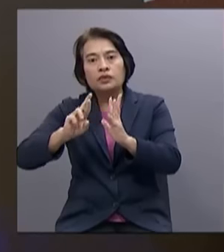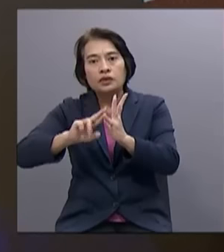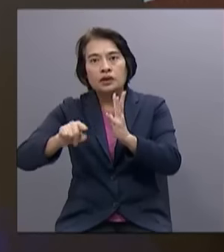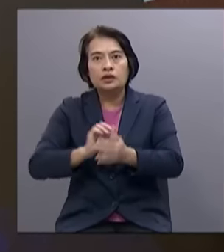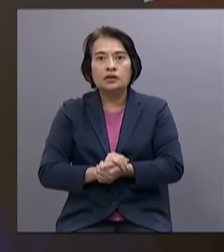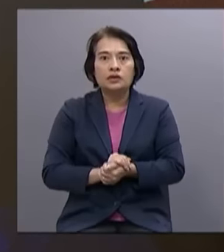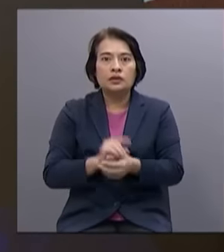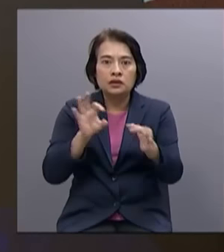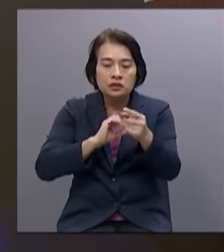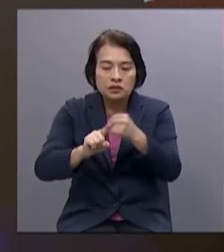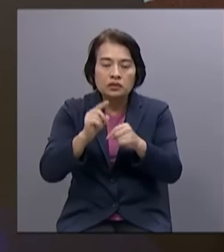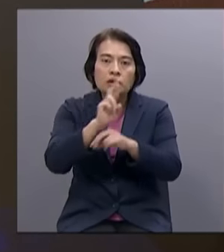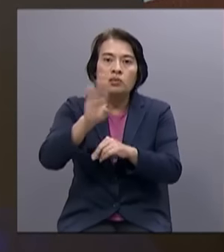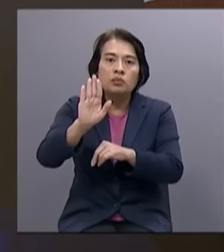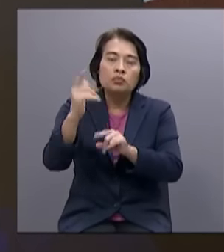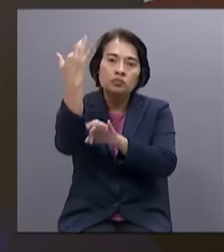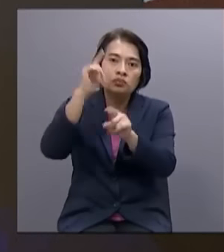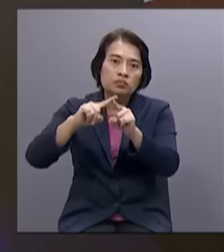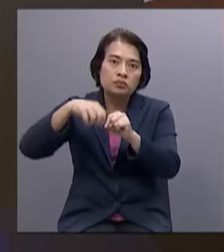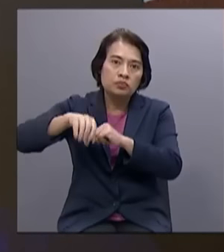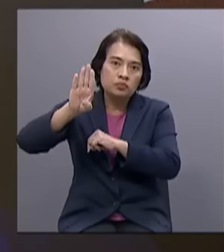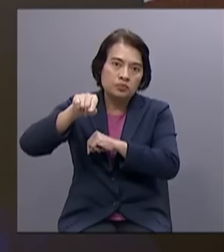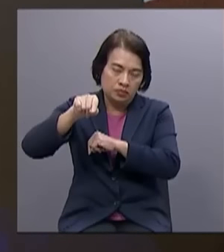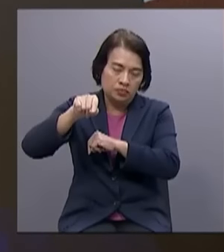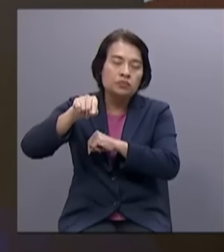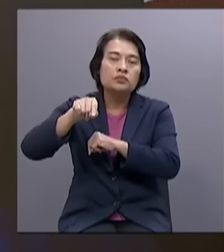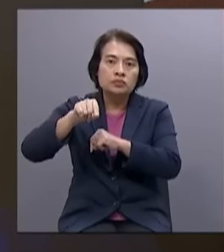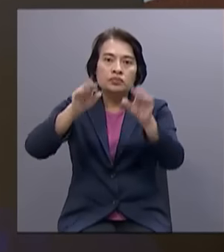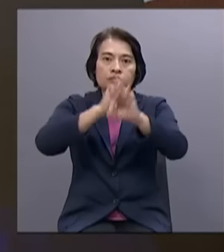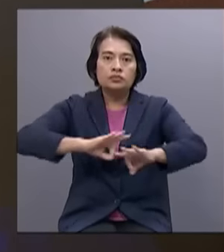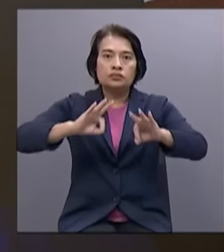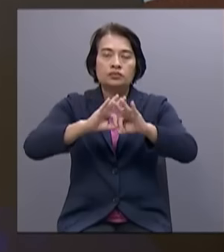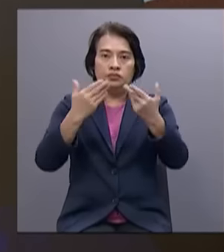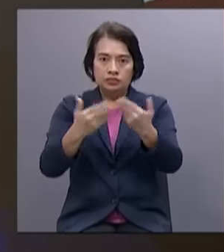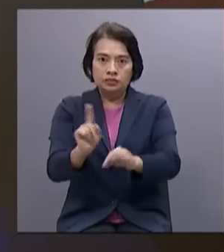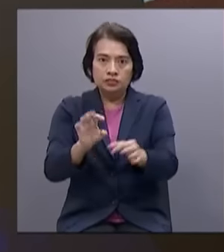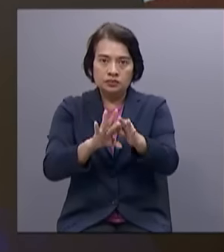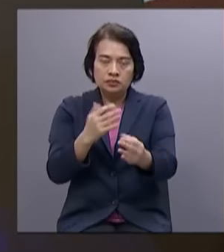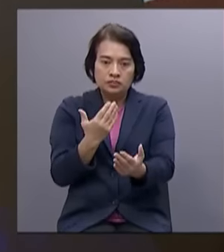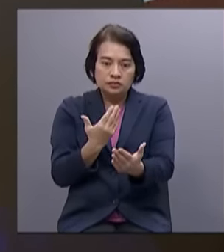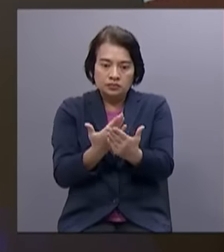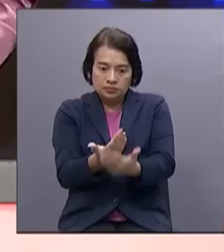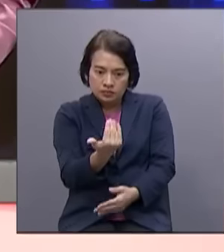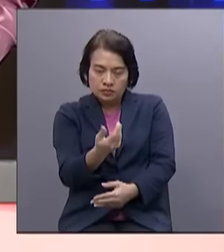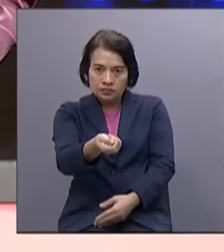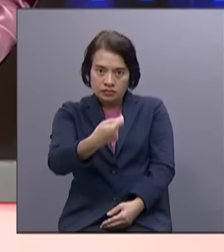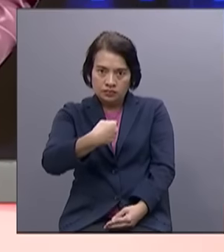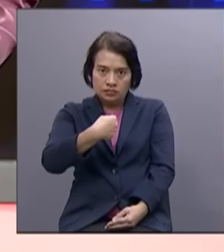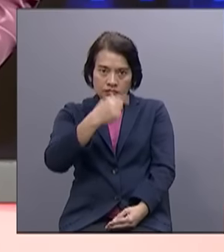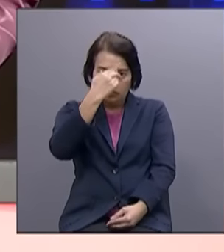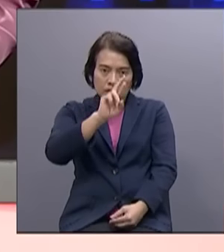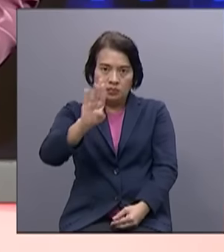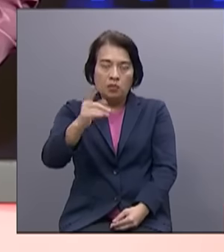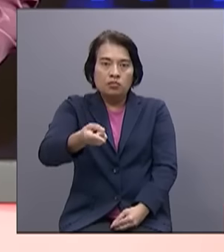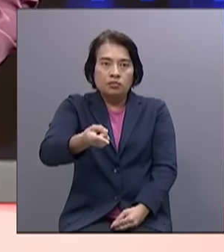กั้นการทำงานของระบบคอมพิวเตอร์ของบริษัทหรือองค์กรใหญ่ๆค่ะจากนั้นก็มีการเรียกค่าไถ่เพื่อให้ระบบกลับมา